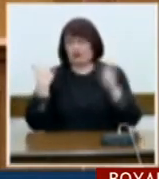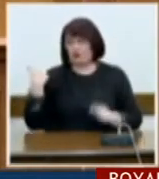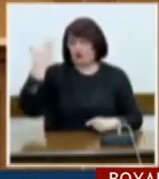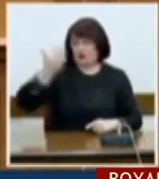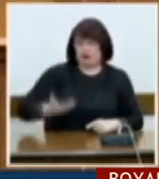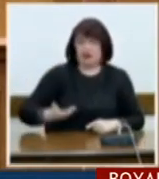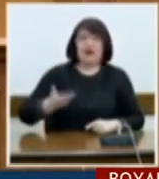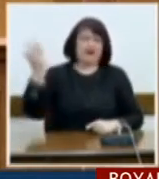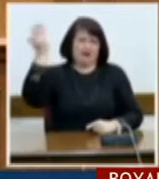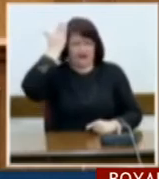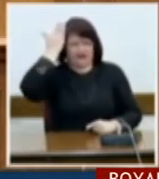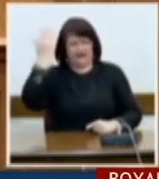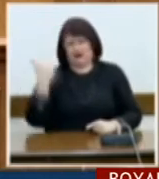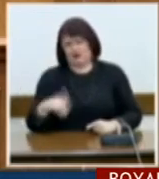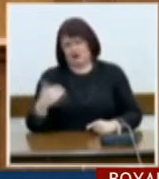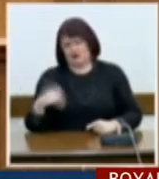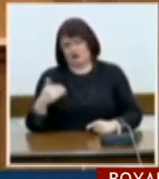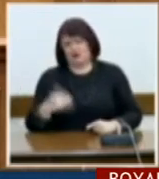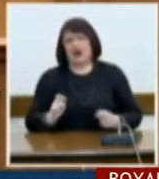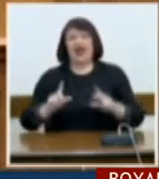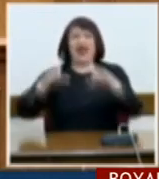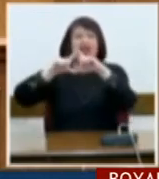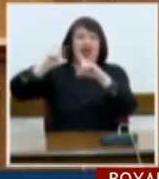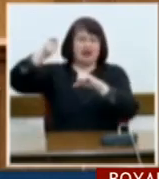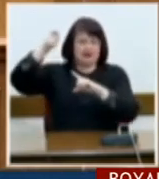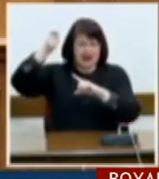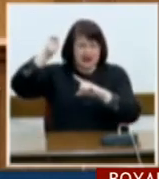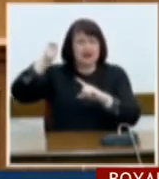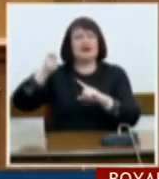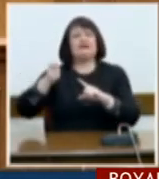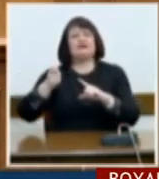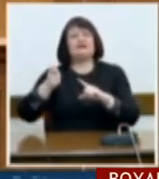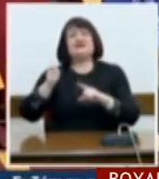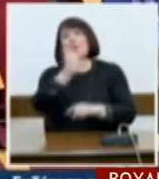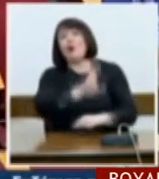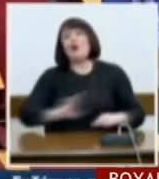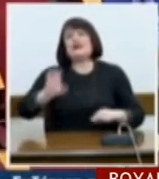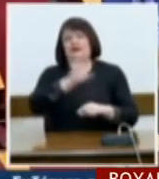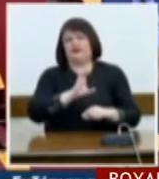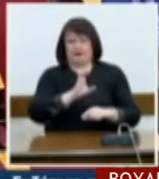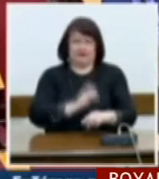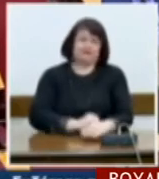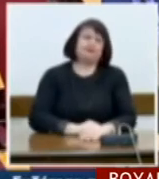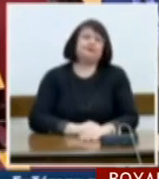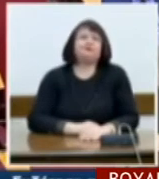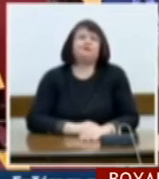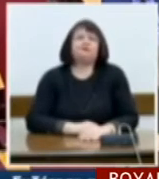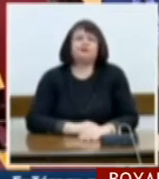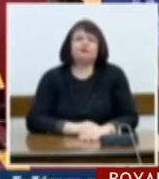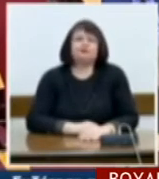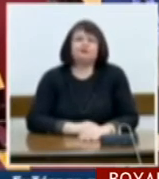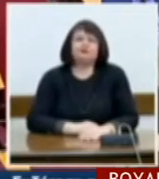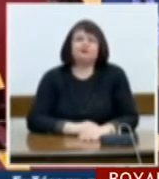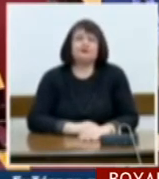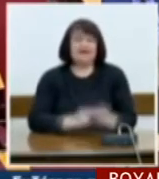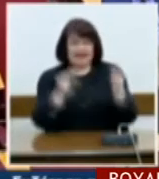οι τιμές της ενέργειας σε όλη την Ευρώπη. Αυτά λοιπόν είναι τα